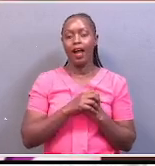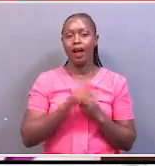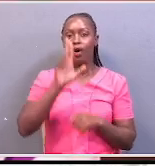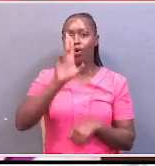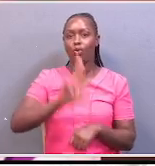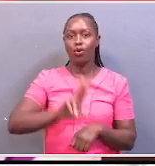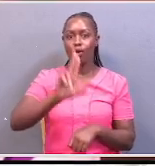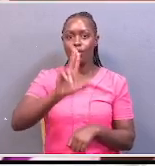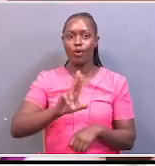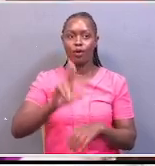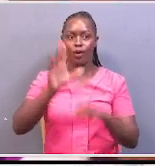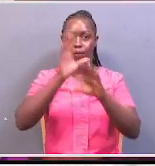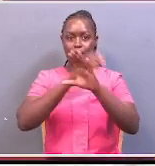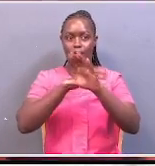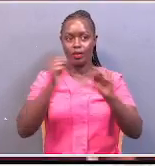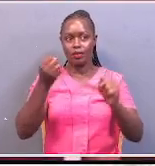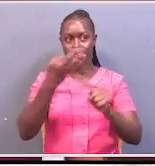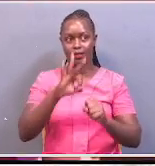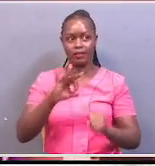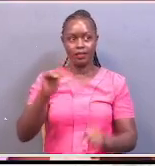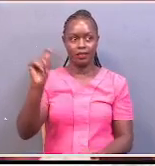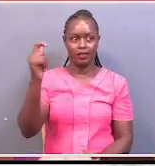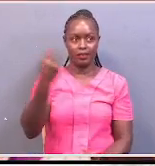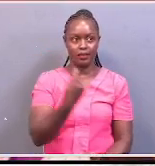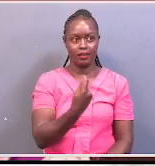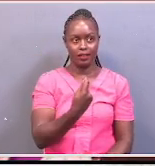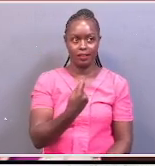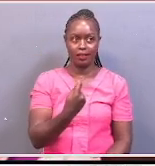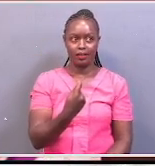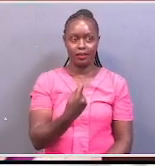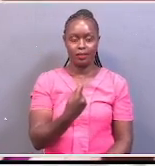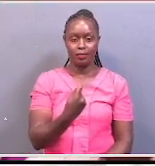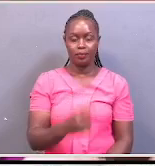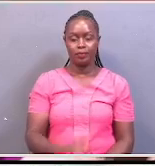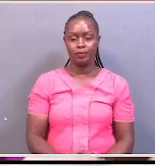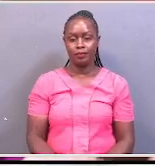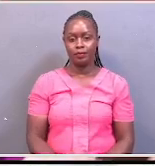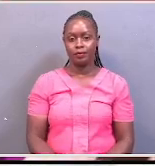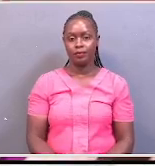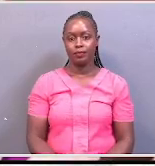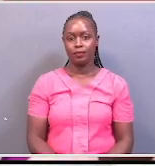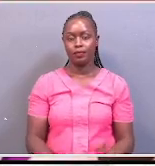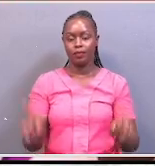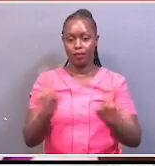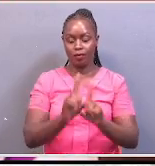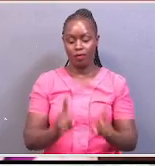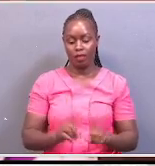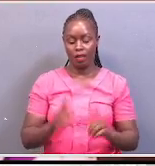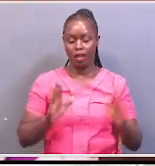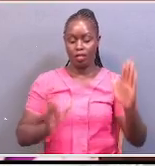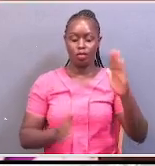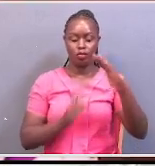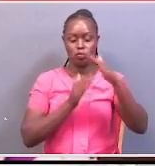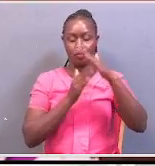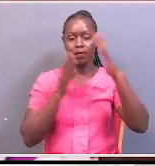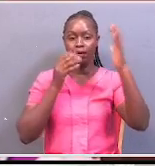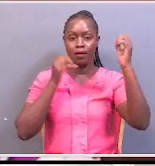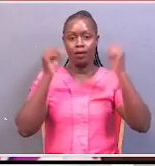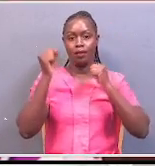Rais wa Jamhuri yetu ya Kenya na Amiri Jeshi Mkuu